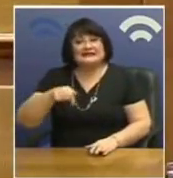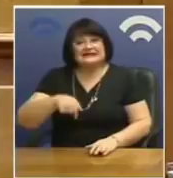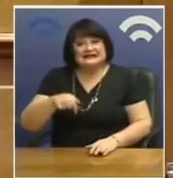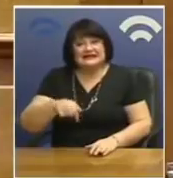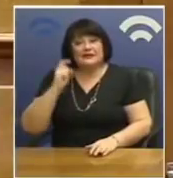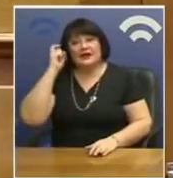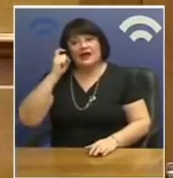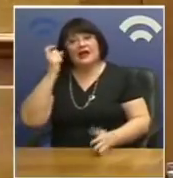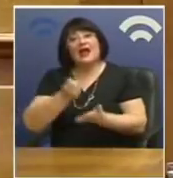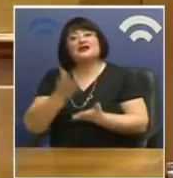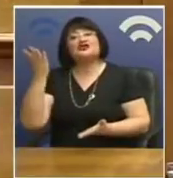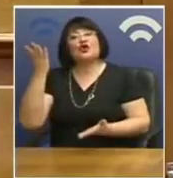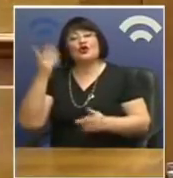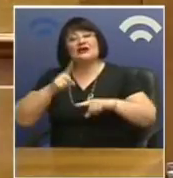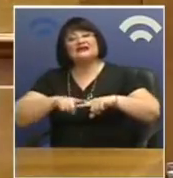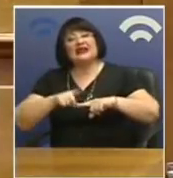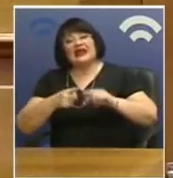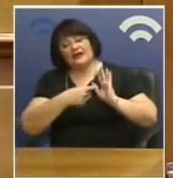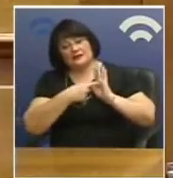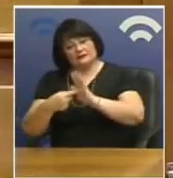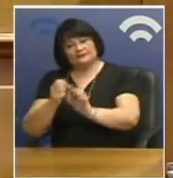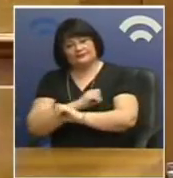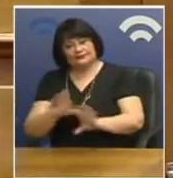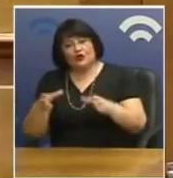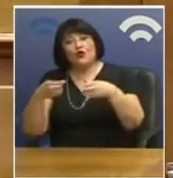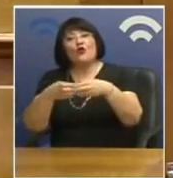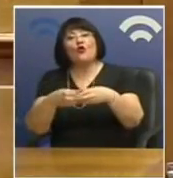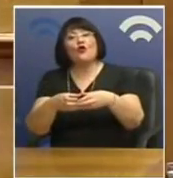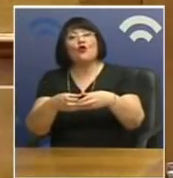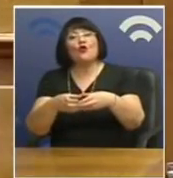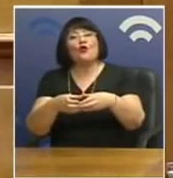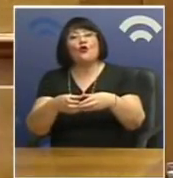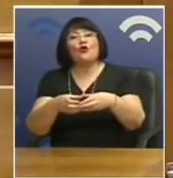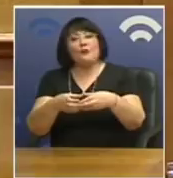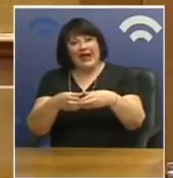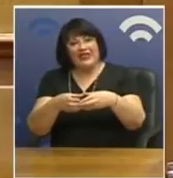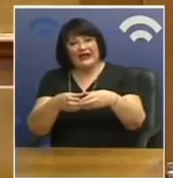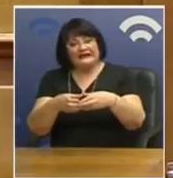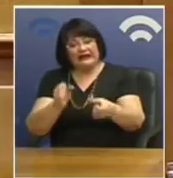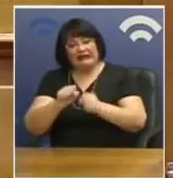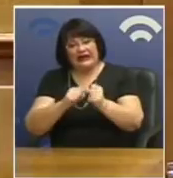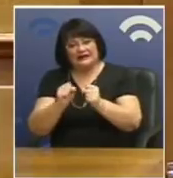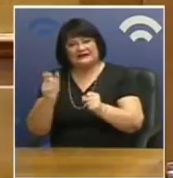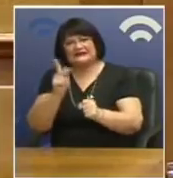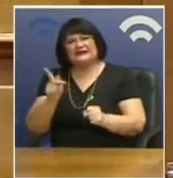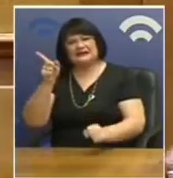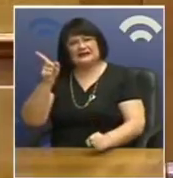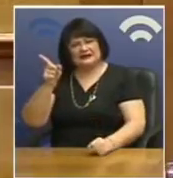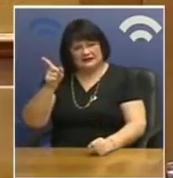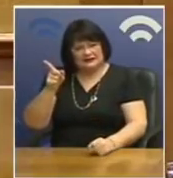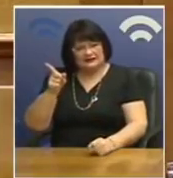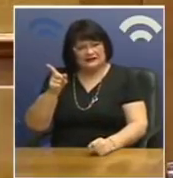έκθεση αξιολόγησης της Ελλάδας από την ομάδα χρηματοοικονομικής δράσης, την